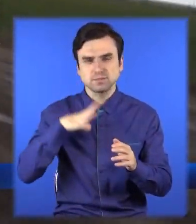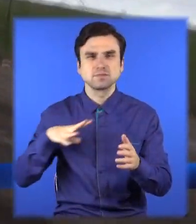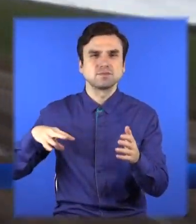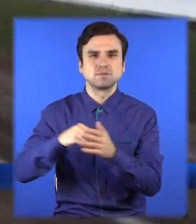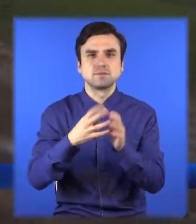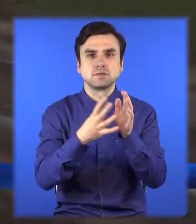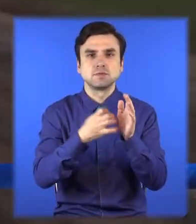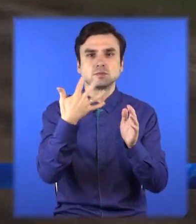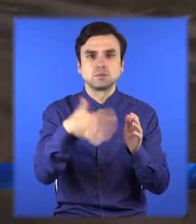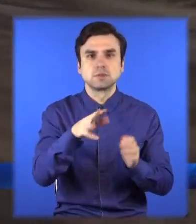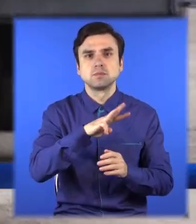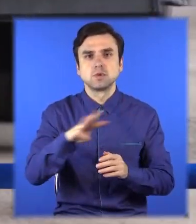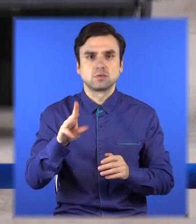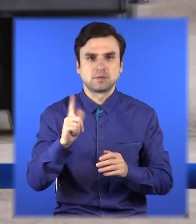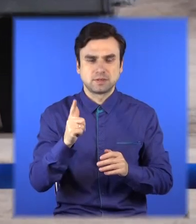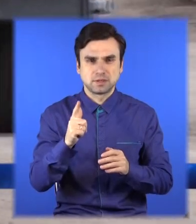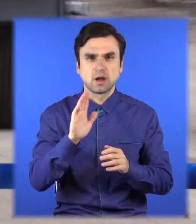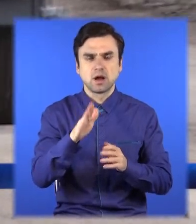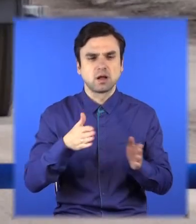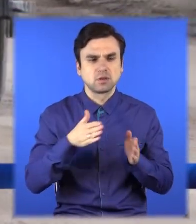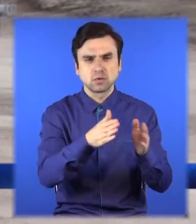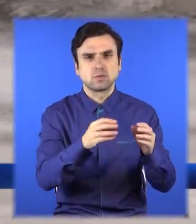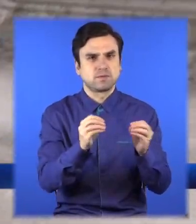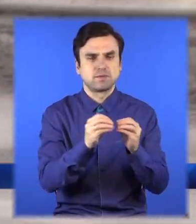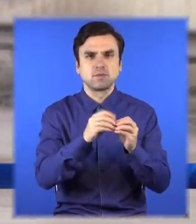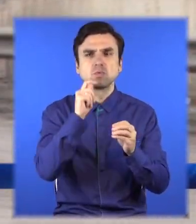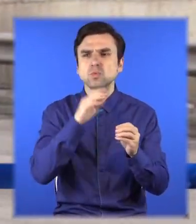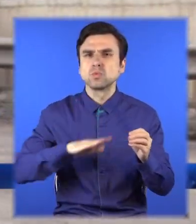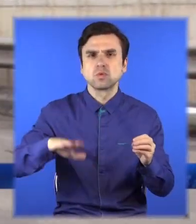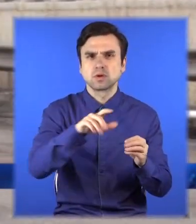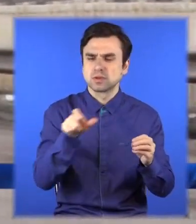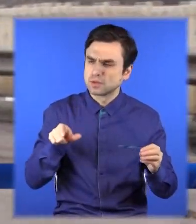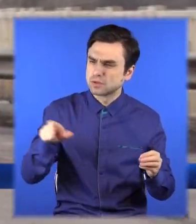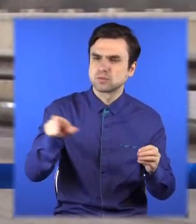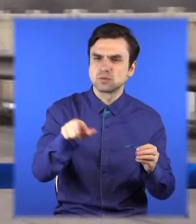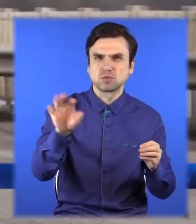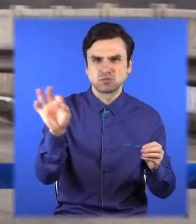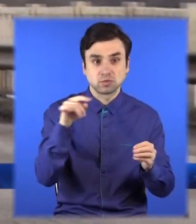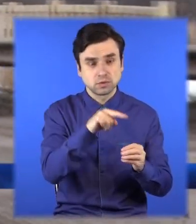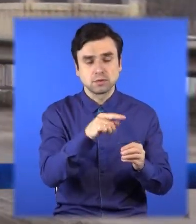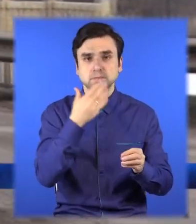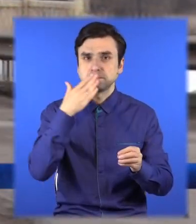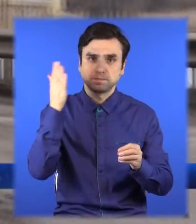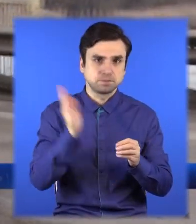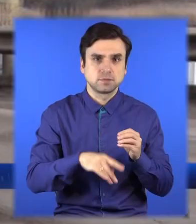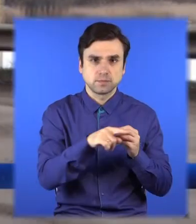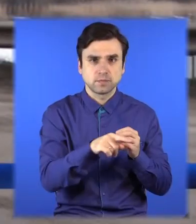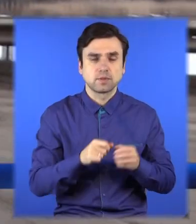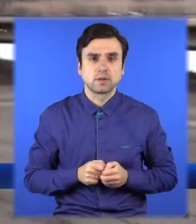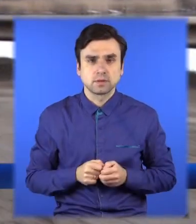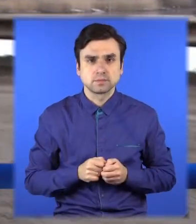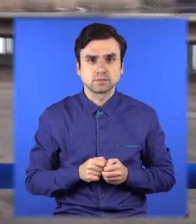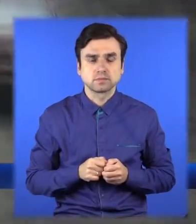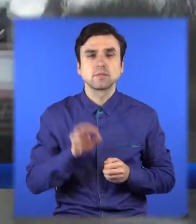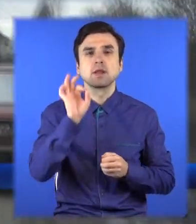виділила 950 мільйонів гривень. Проте траса і досі вважається однією з найгірших в Україні. Відзначу, ремонтними роботами